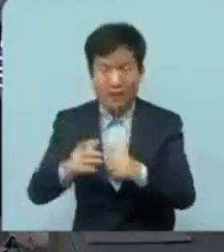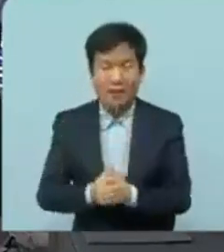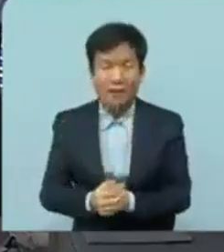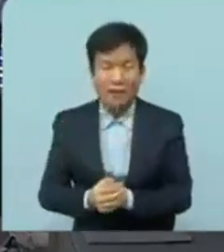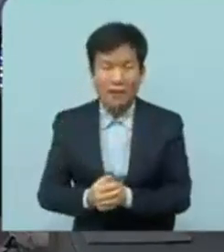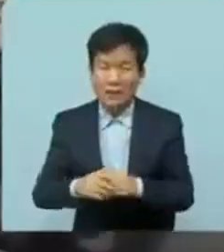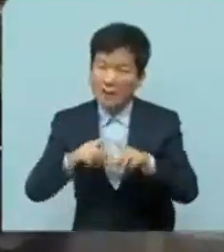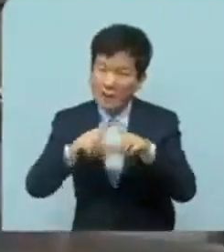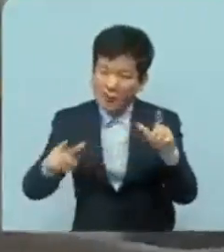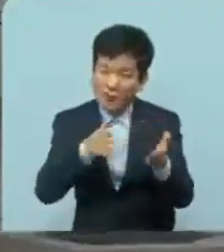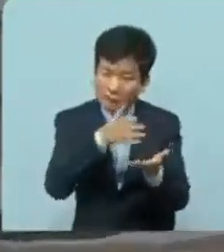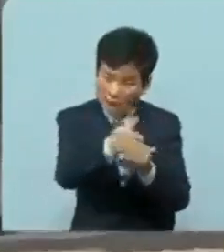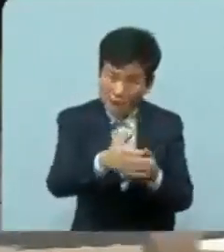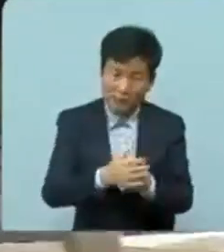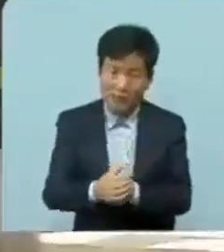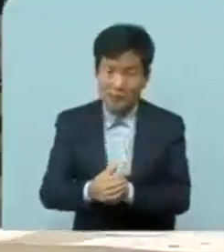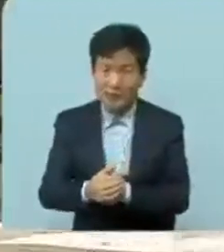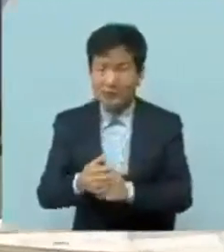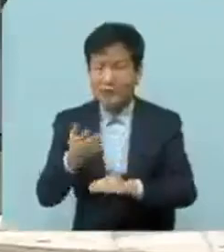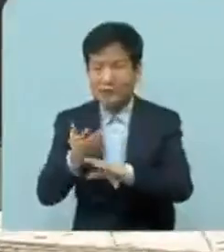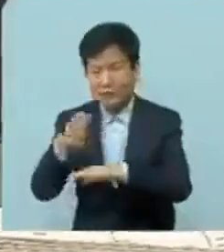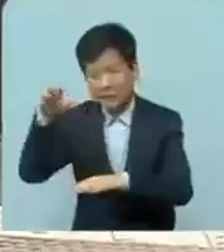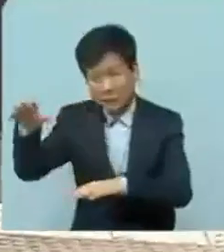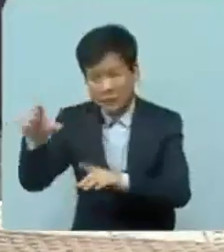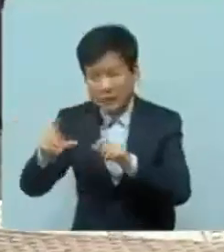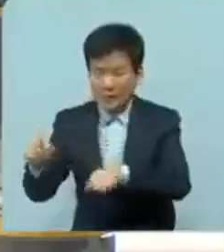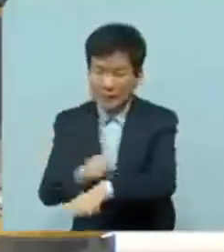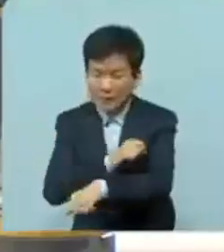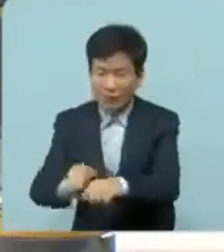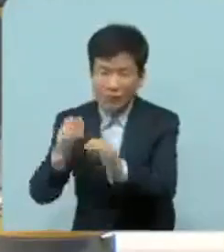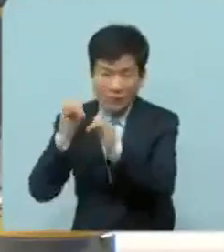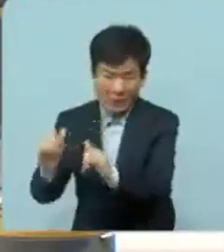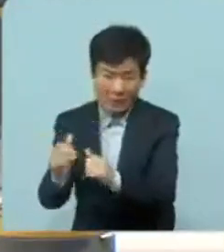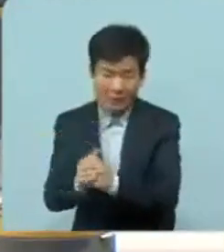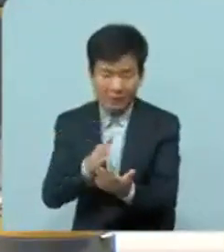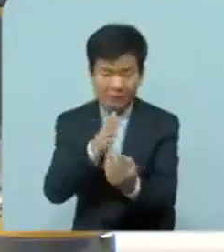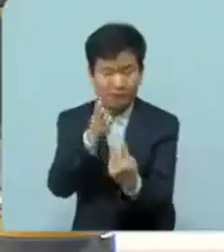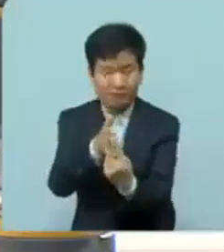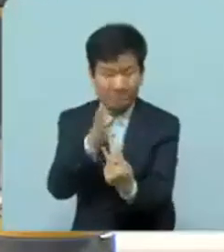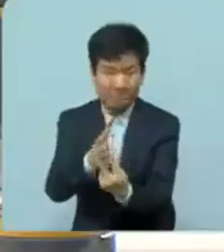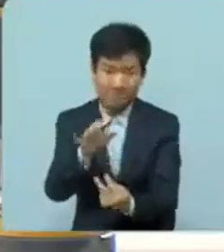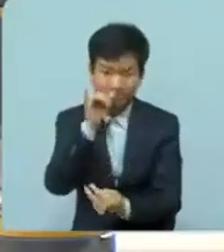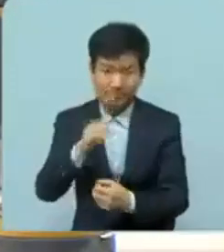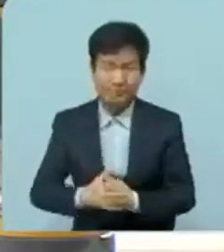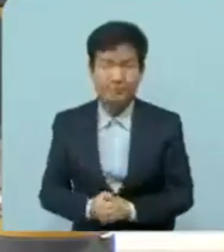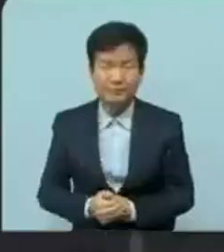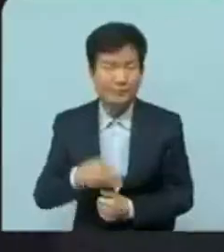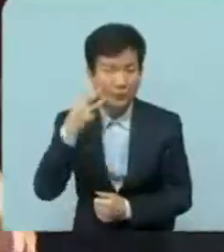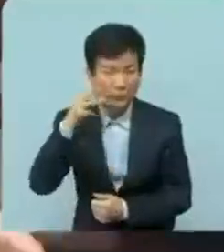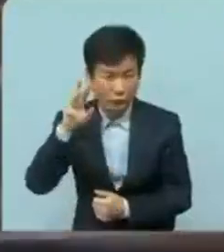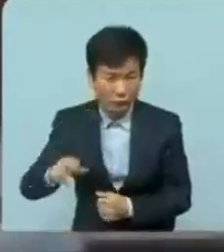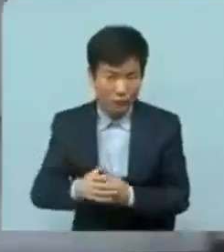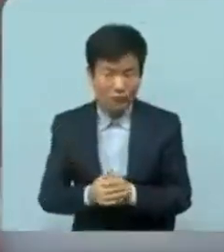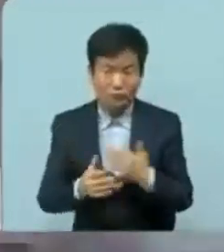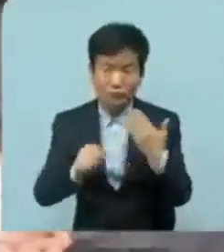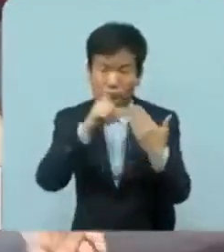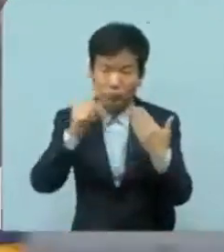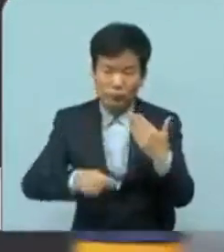대상으로 한 일반 부문과 출향인을 대상으로 한 특별 부문으로 나눠 할 수 있습니다. 옥천군은